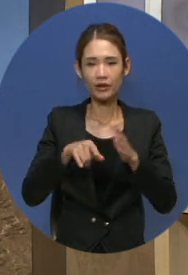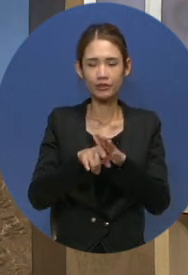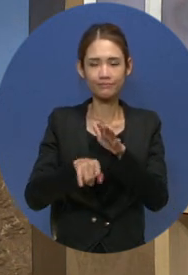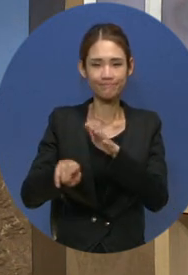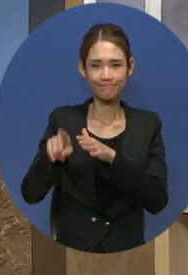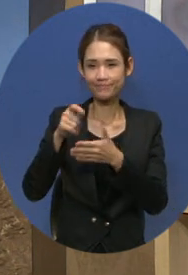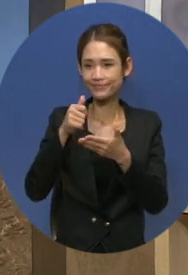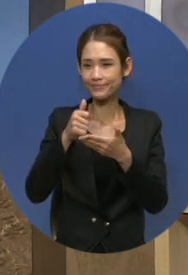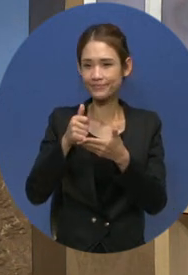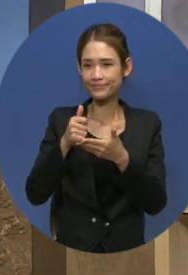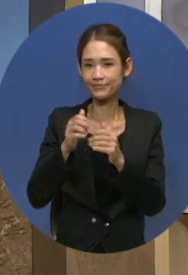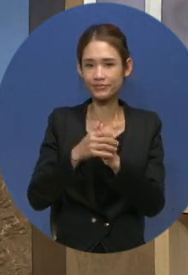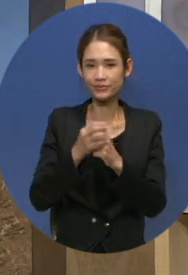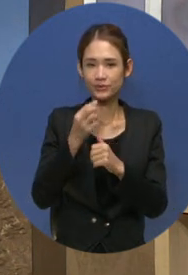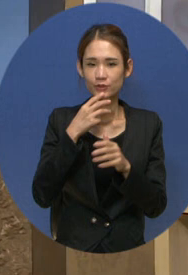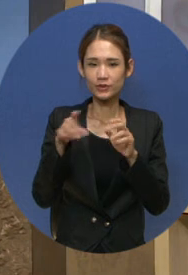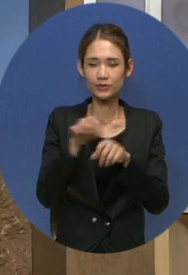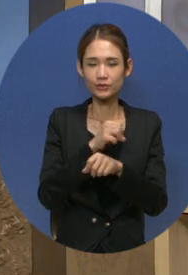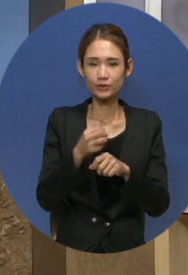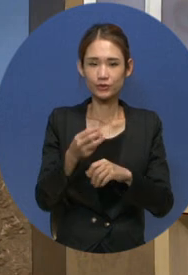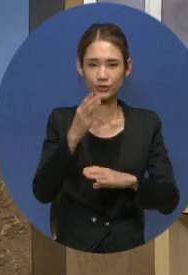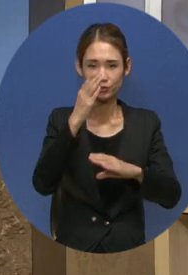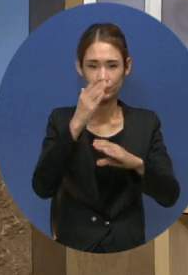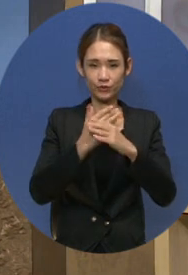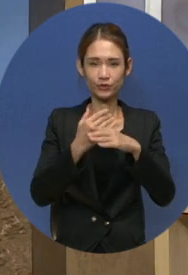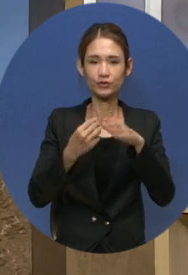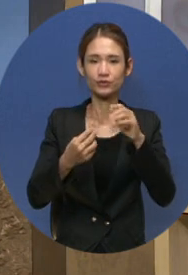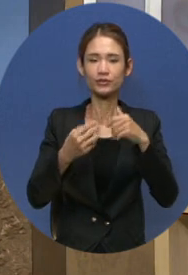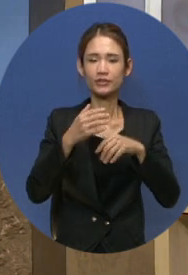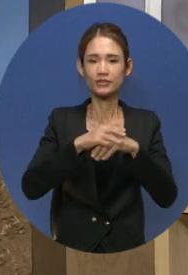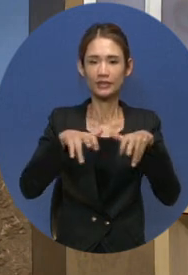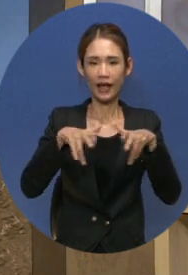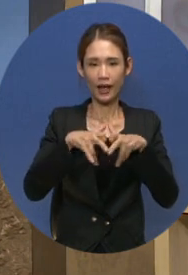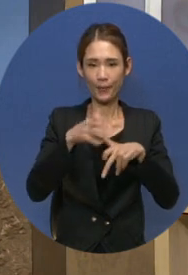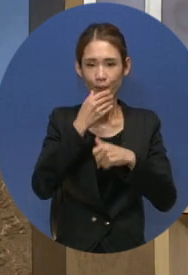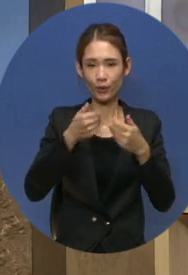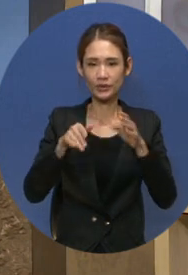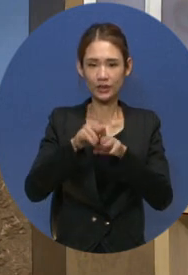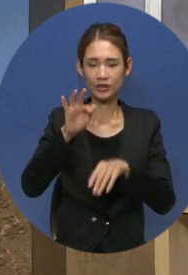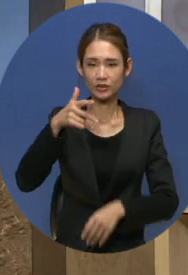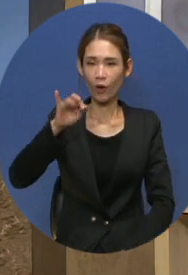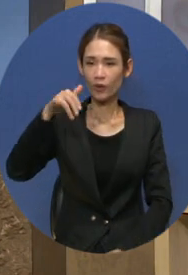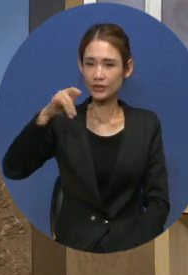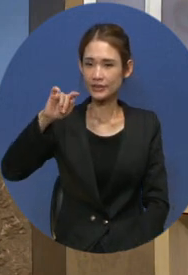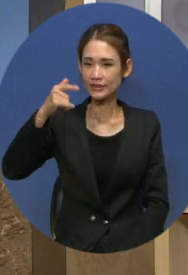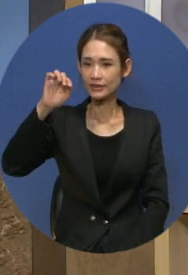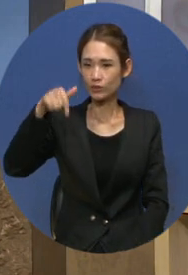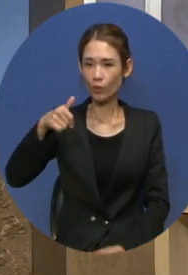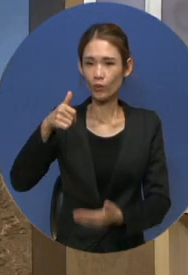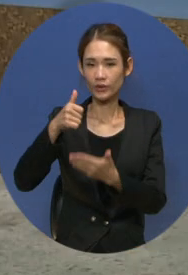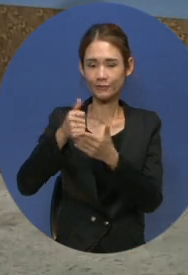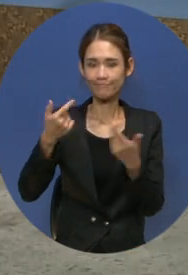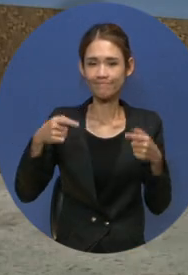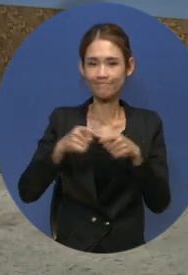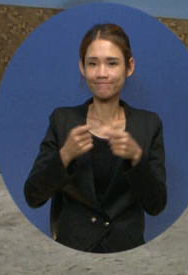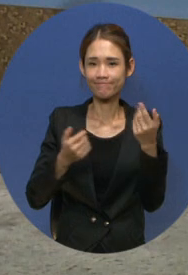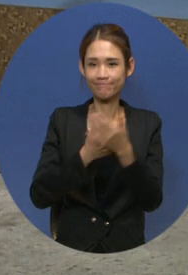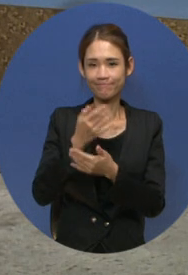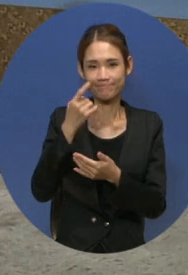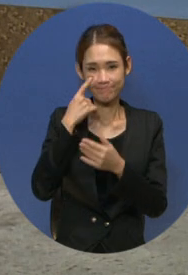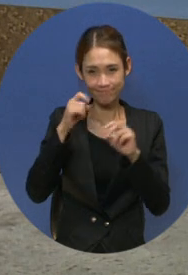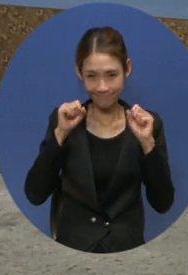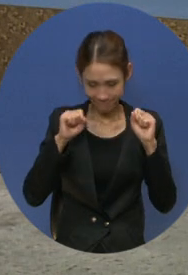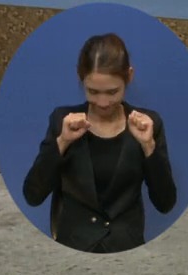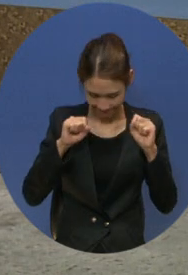분을 모셨습니다. 서울특별시 중구장애인복지관 정진호 관장님과 함께 이야기 나눠보겠습니다. 관장님